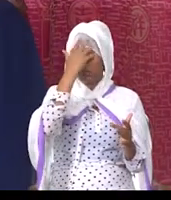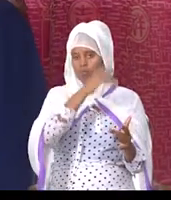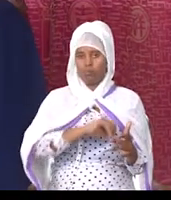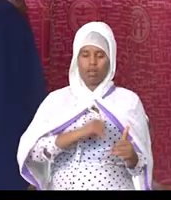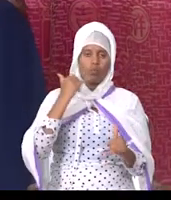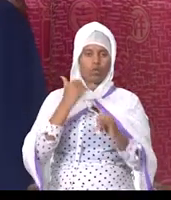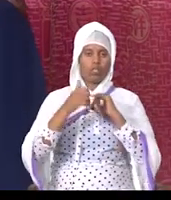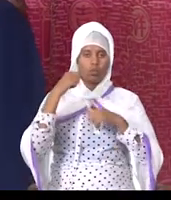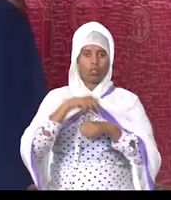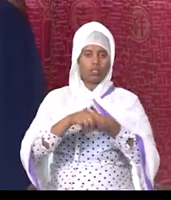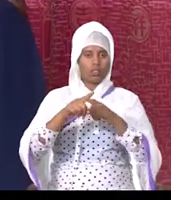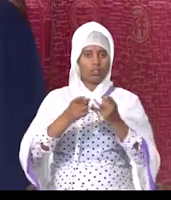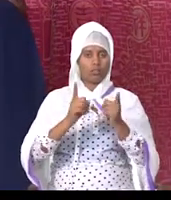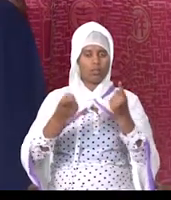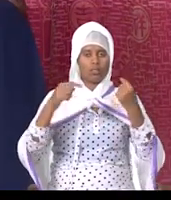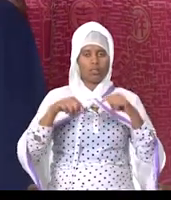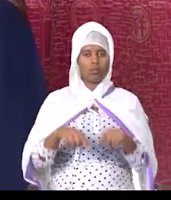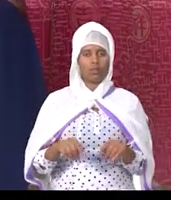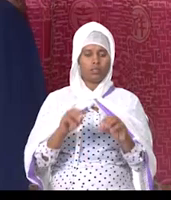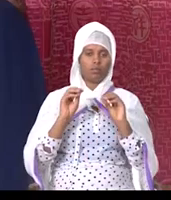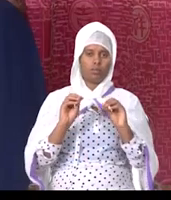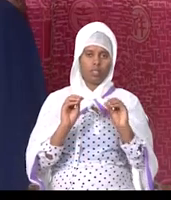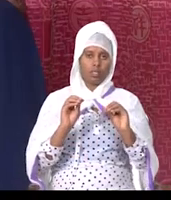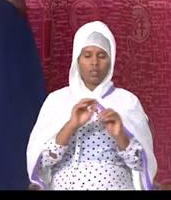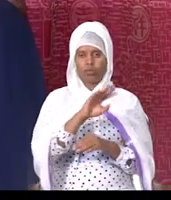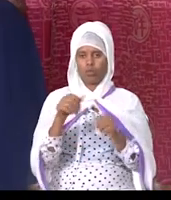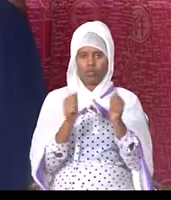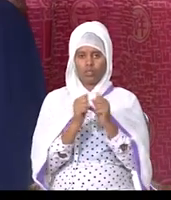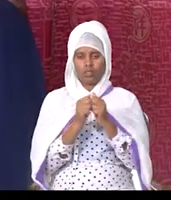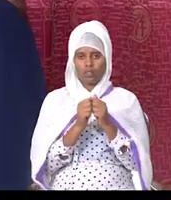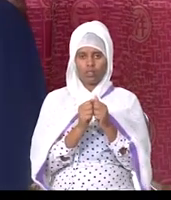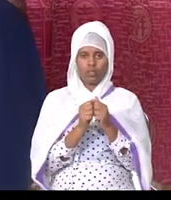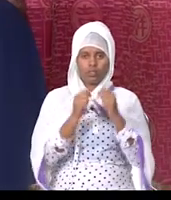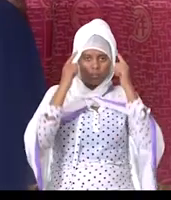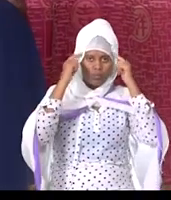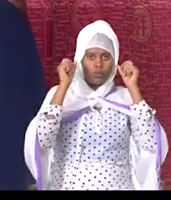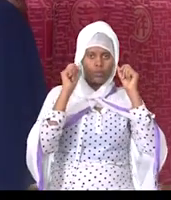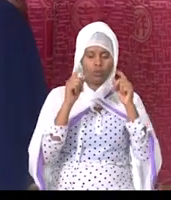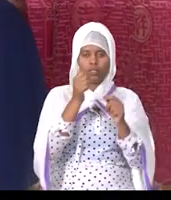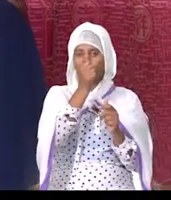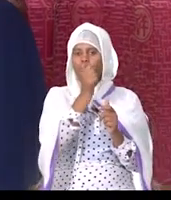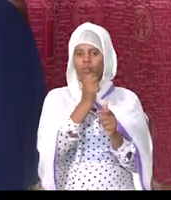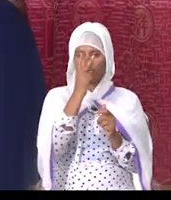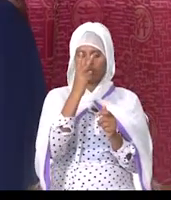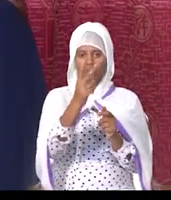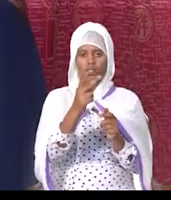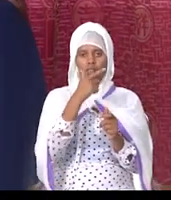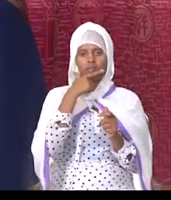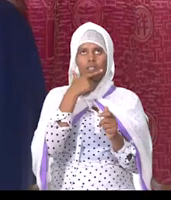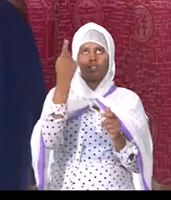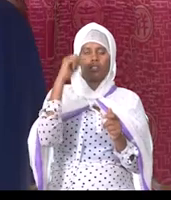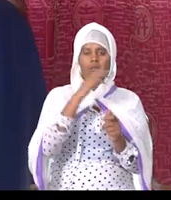ፅባሕ ንግሆ ተጎዳእቲ ከይንኸውን ብሓቂ ንዝመሃረና ንዝንገረና ነገራት ብምስትውዓል ህድእ